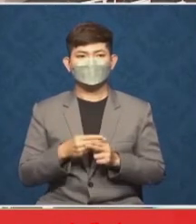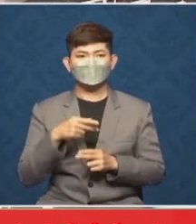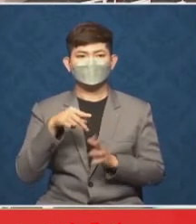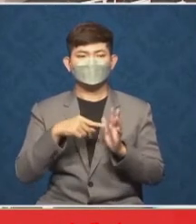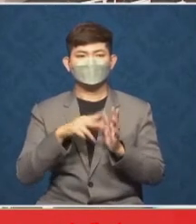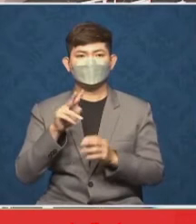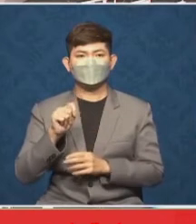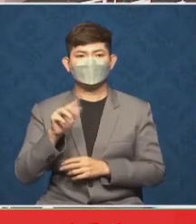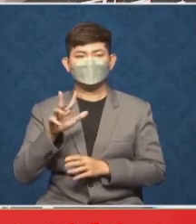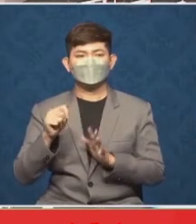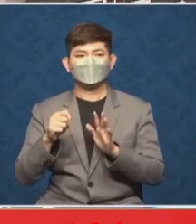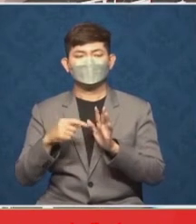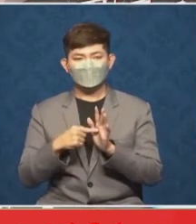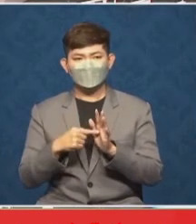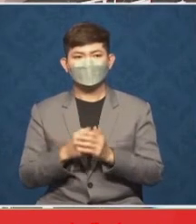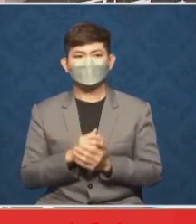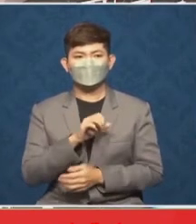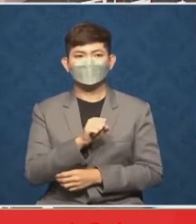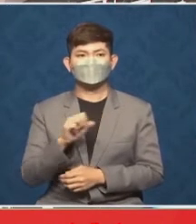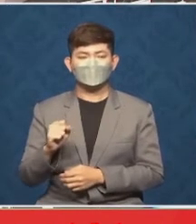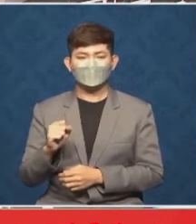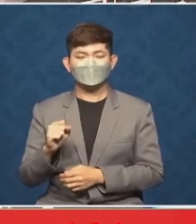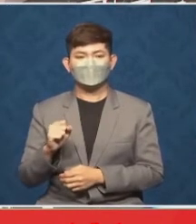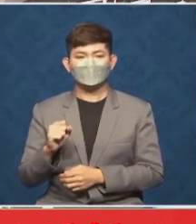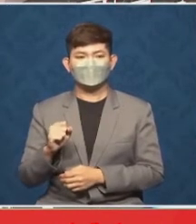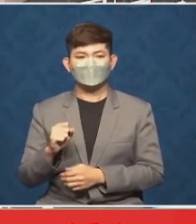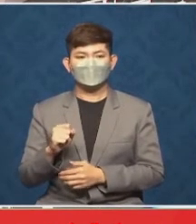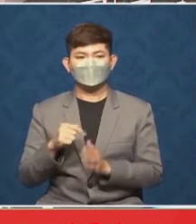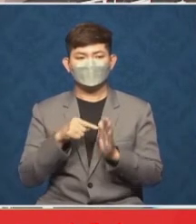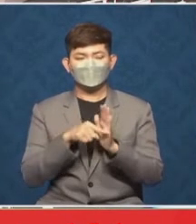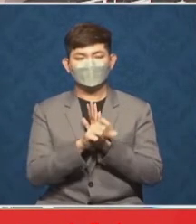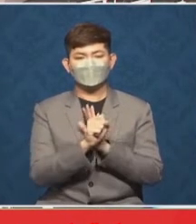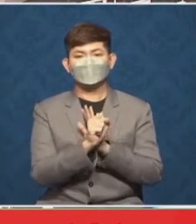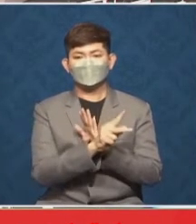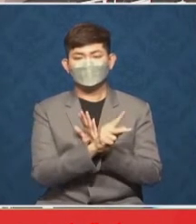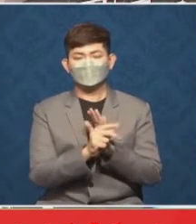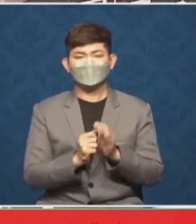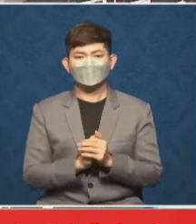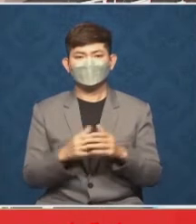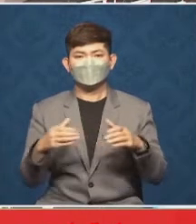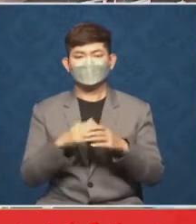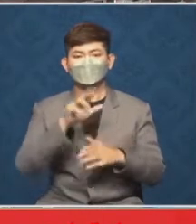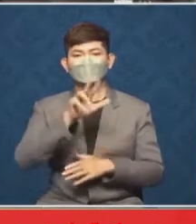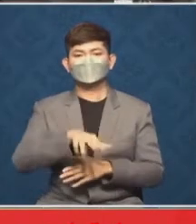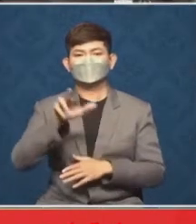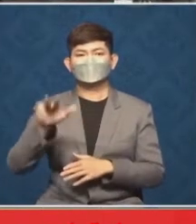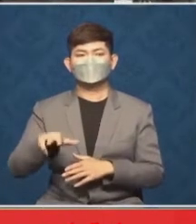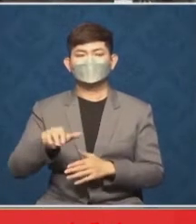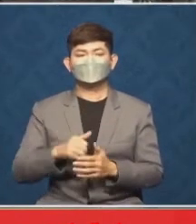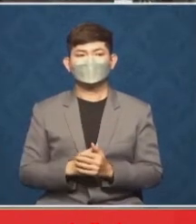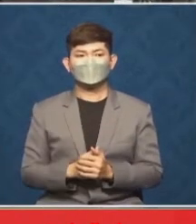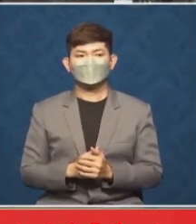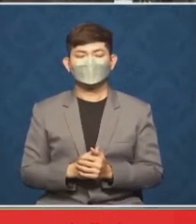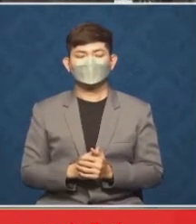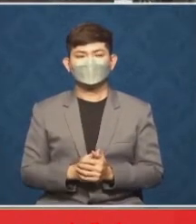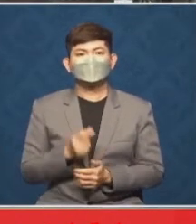สสมาชิกสภาผู้แทนราษฎรจังหวัดสกลนครพรรคเพื่อไทยจ